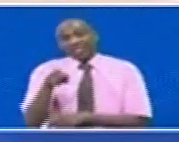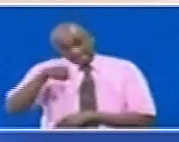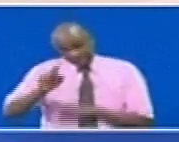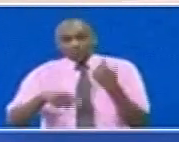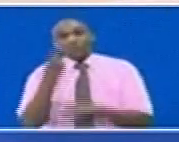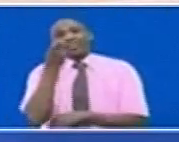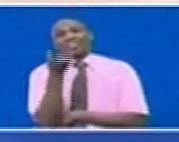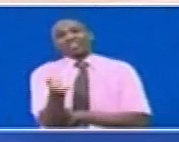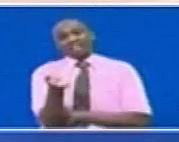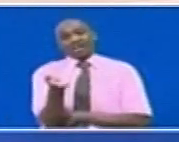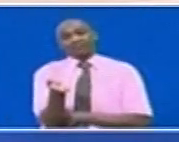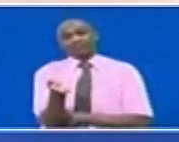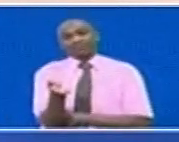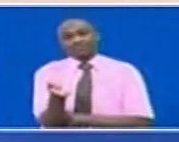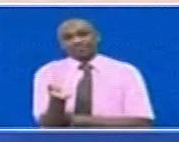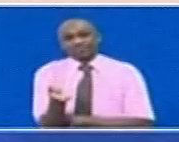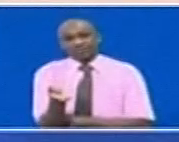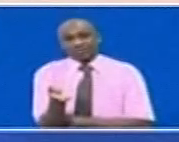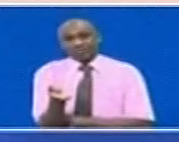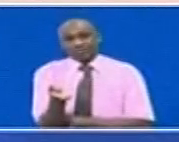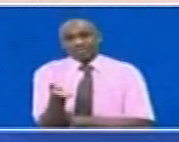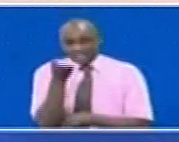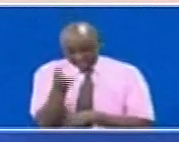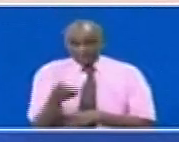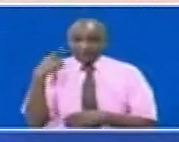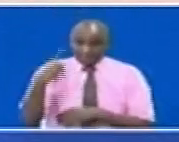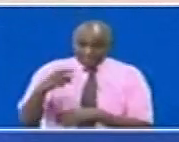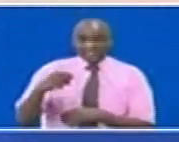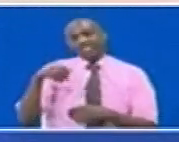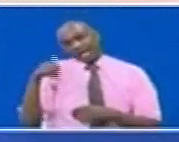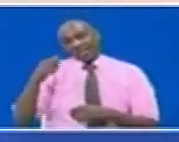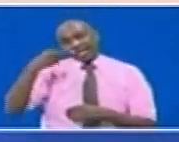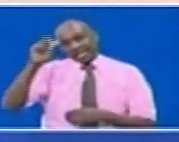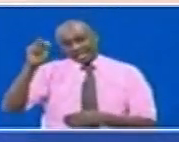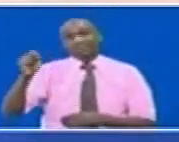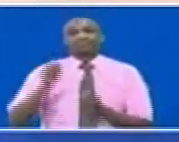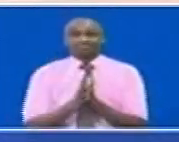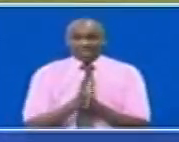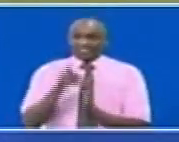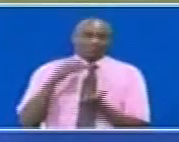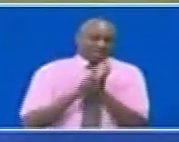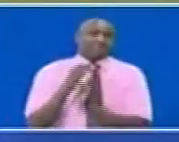katika uwanja huu wa Kipchoge Keino mbele ya Helen Obiri na Masi Cherono.